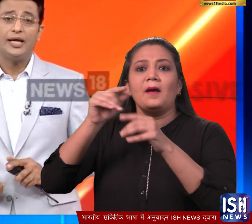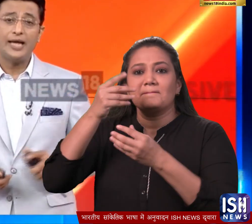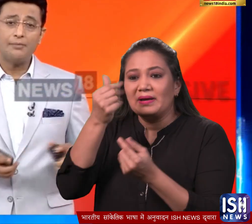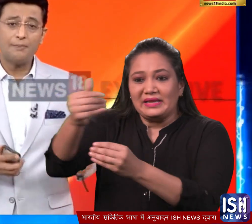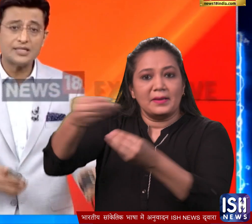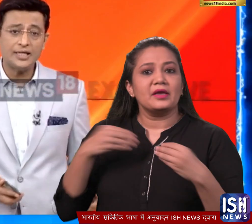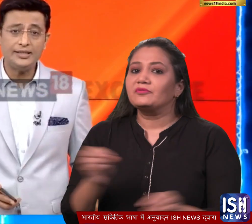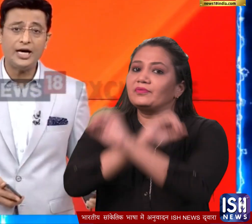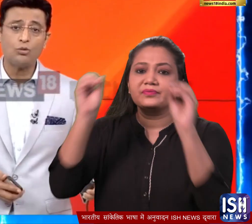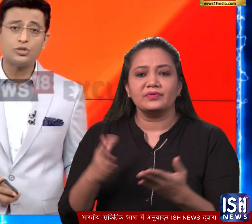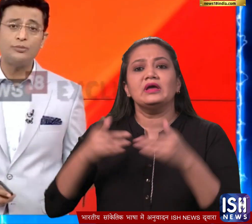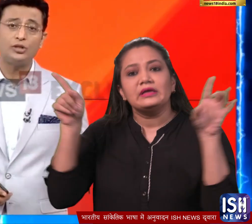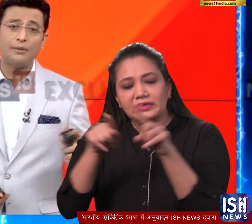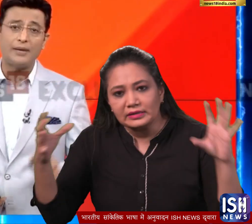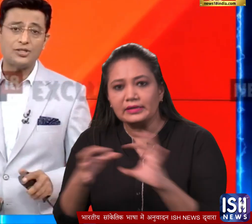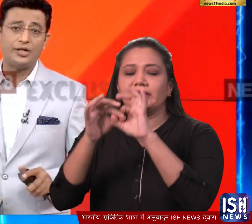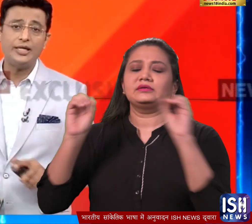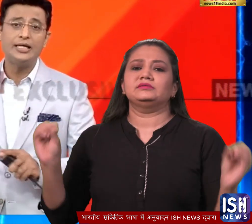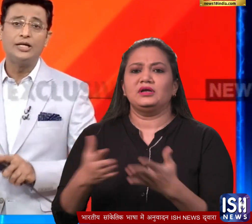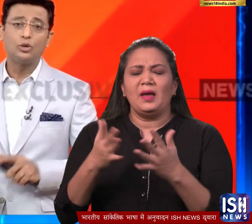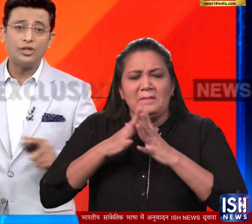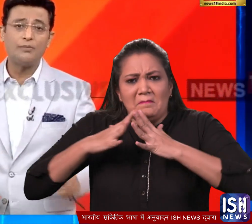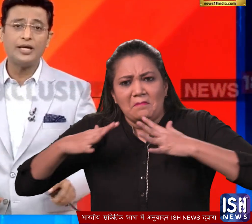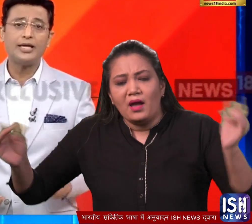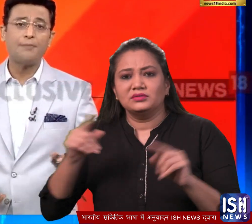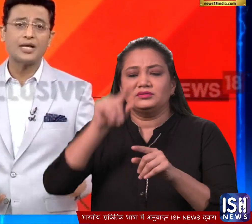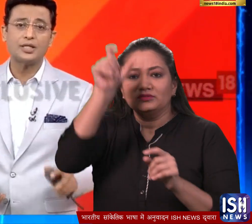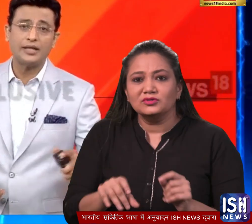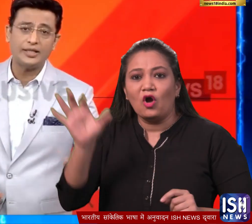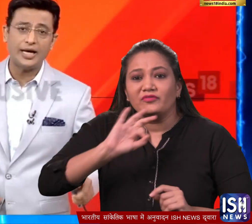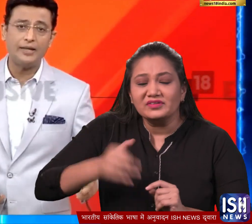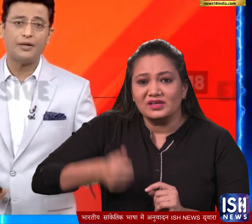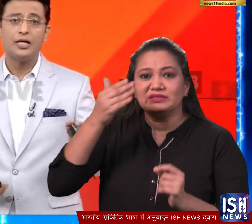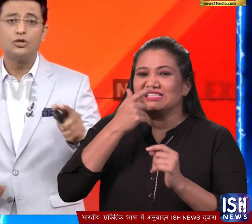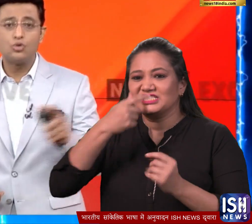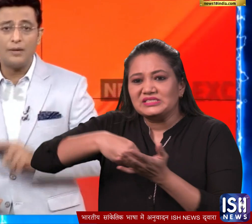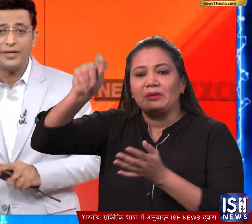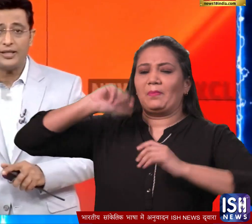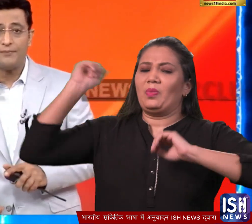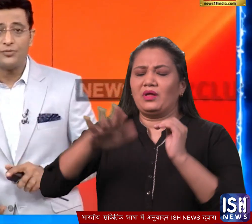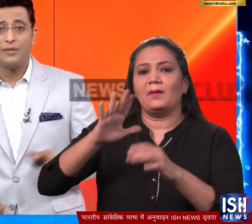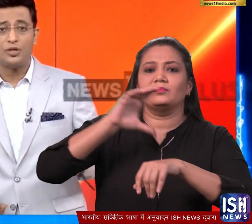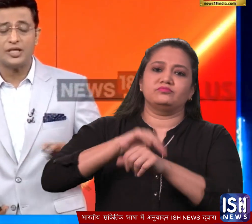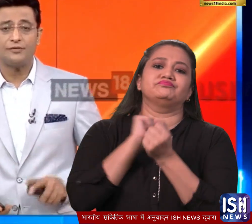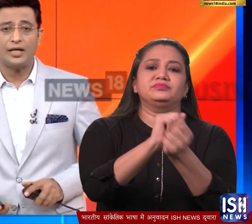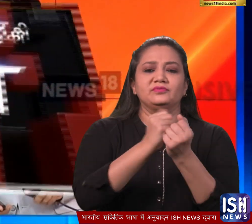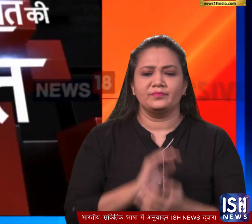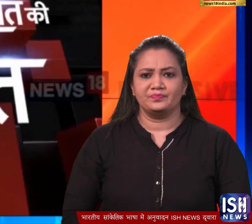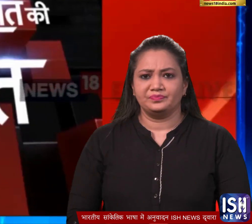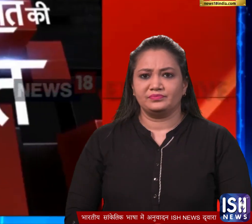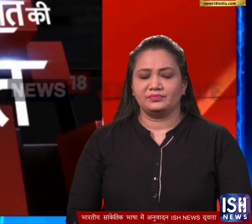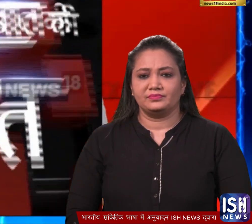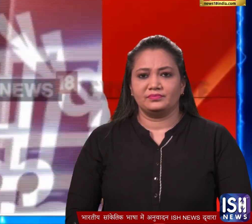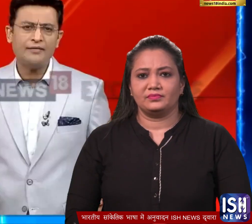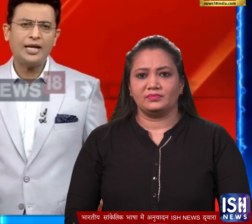तक इनाम का पैसा नहीं दिया और उसी मुद्दे पर बात छिड़ी तो इतनी बढ़ी कि पार्षद ने अधिकारी पर चूना फेंक दिया, जिन्हें पुलिस ने गिरफ्तार कर